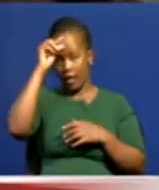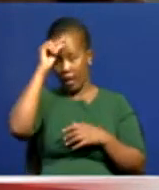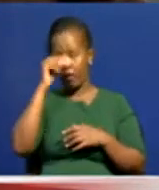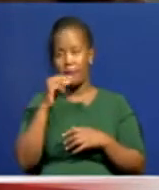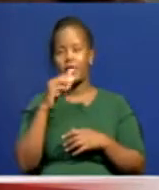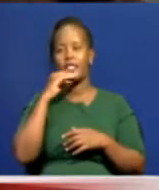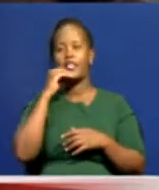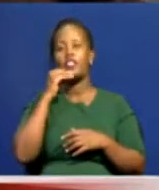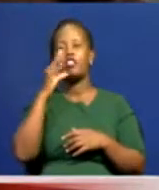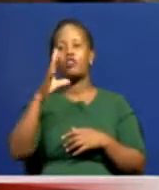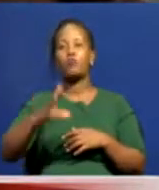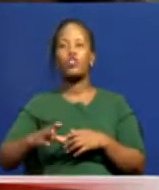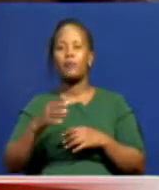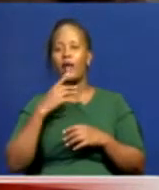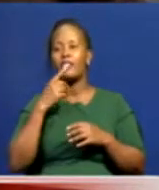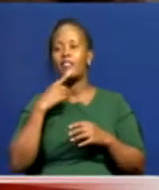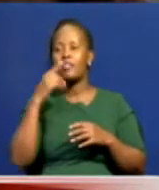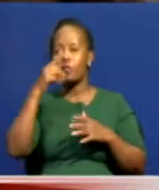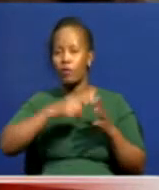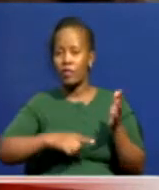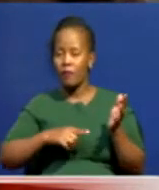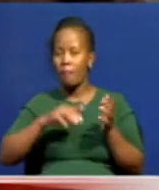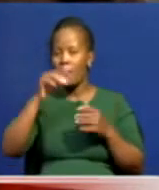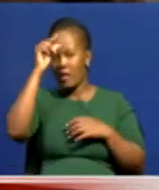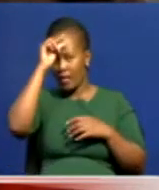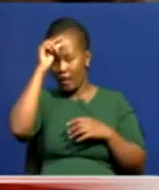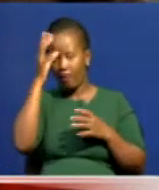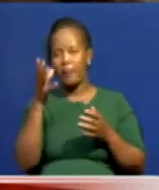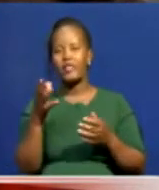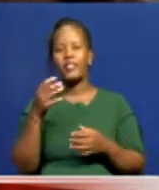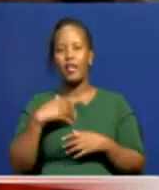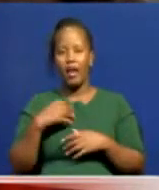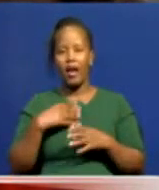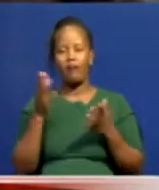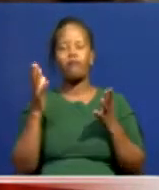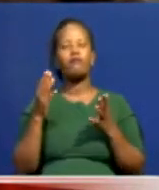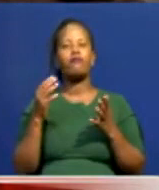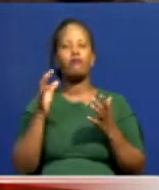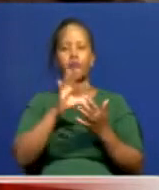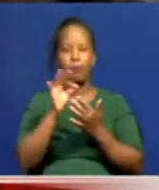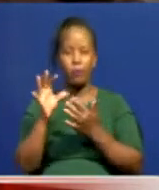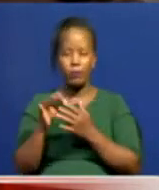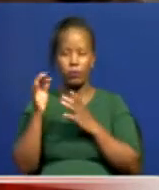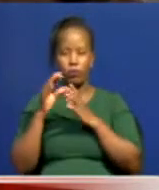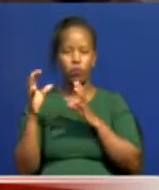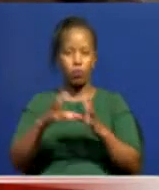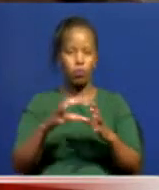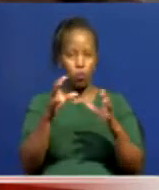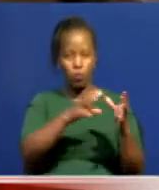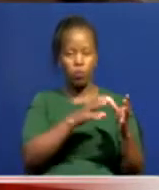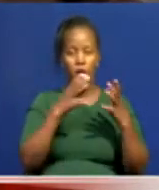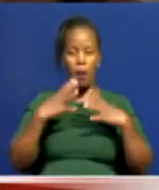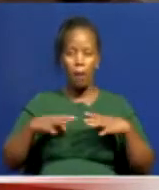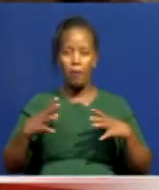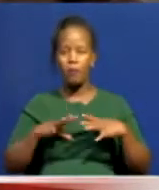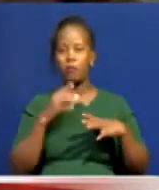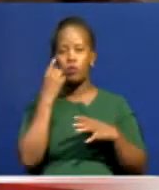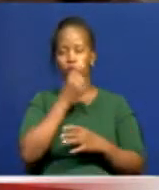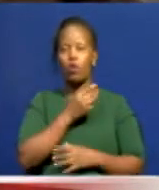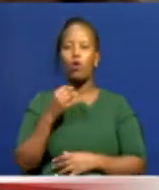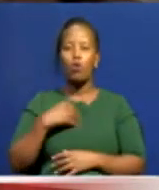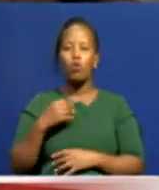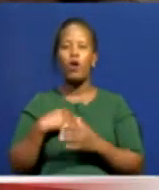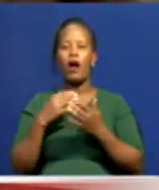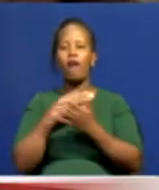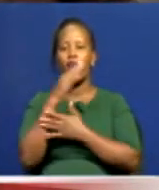Isaac Mwaura, nasema serikali, imechu kwa tahadhari kwa kutoa chanjo kwa tenga watu waliwambukizwa na usambazaji wavyandarua